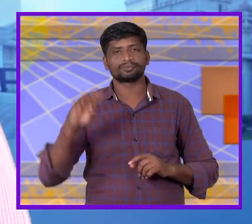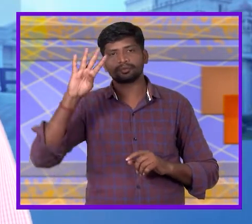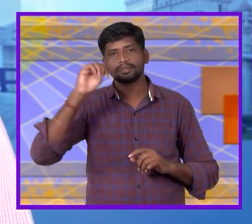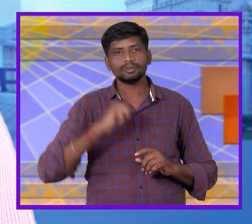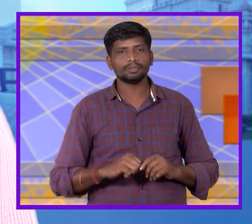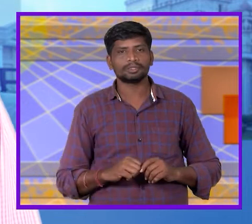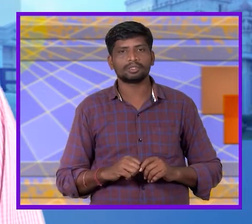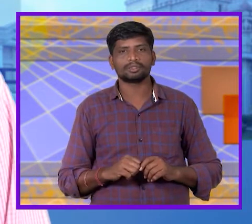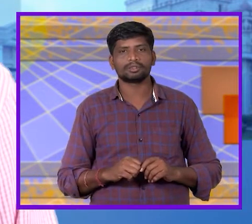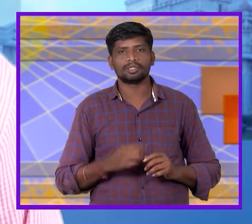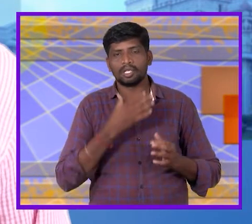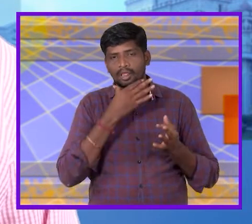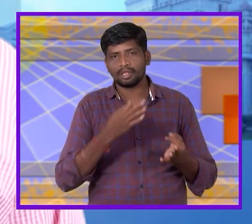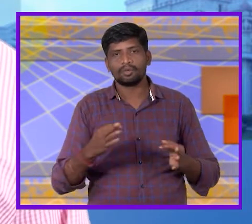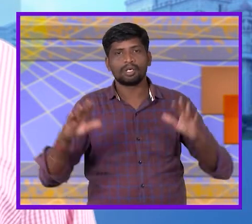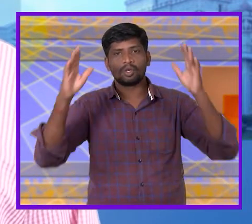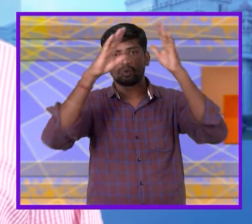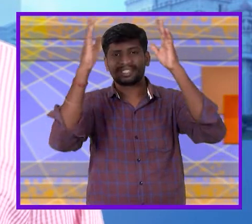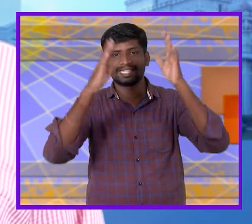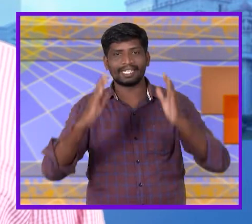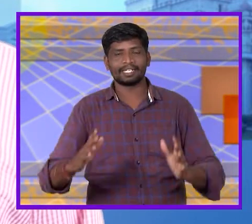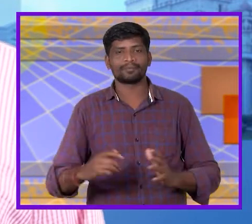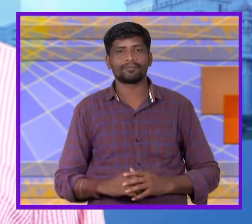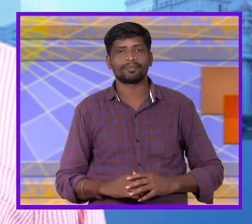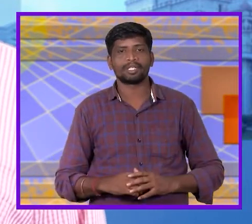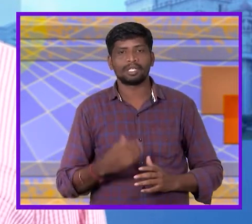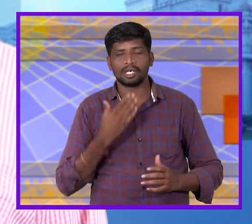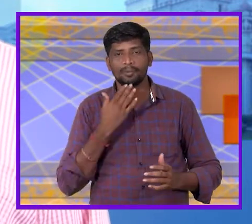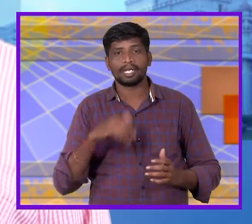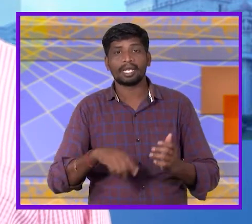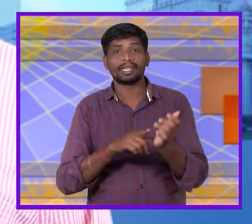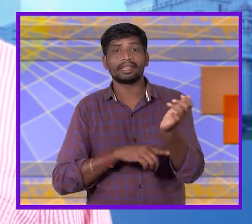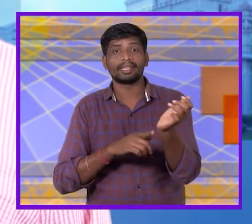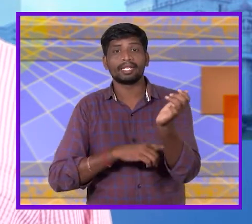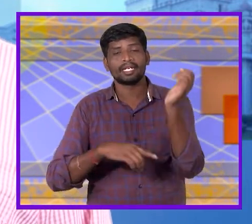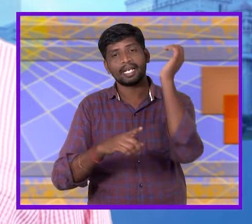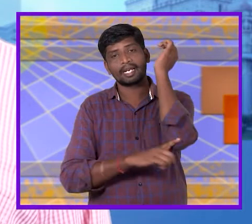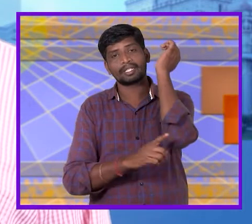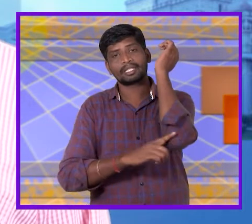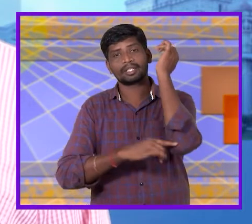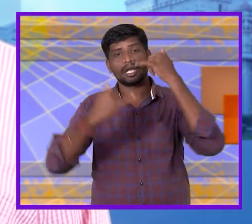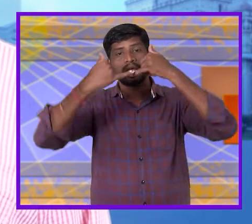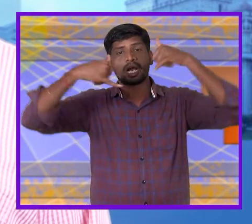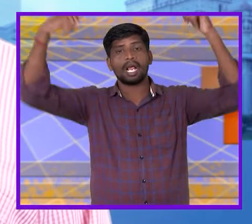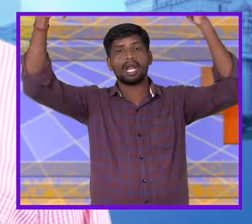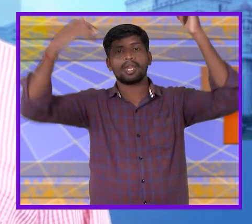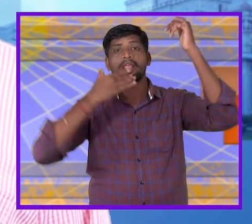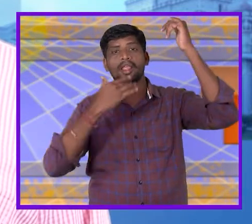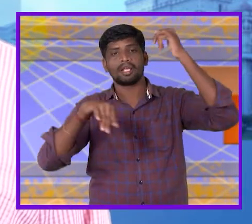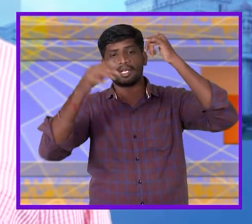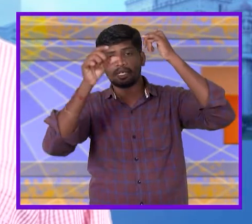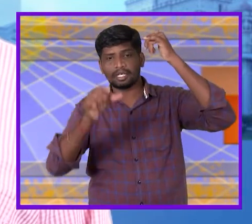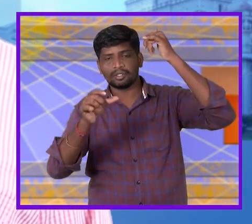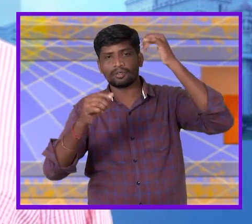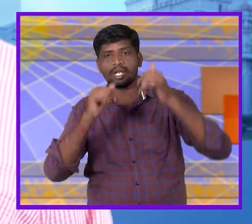போகிறது திருவள்ளுவர் சிலை. இது நம்முடைய பாரத திருநாட்டினுடைய தென்கோடியில் கன்னியாகுமரியில் கடல்